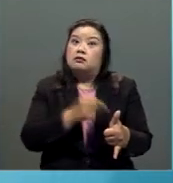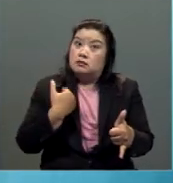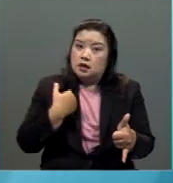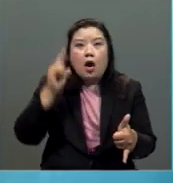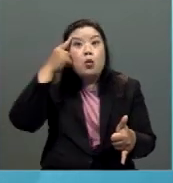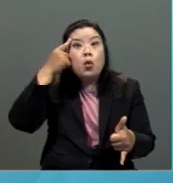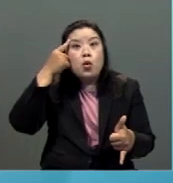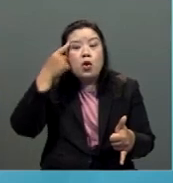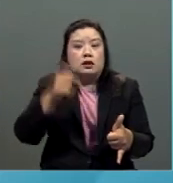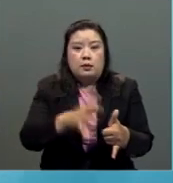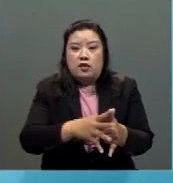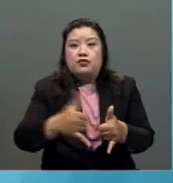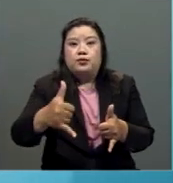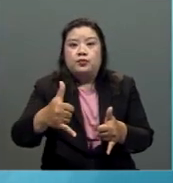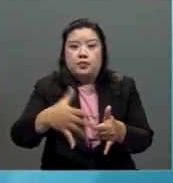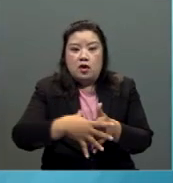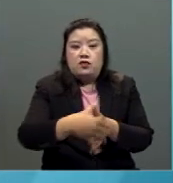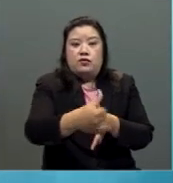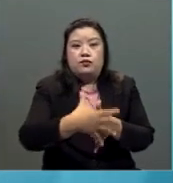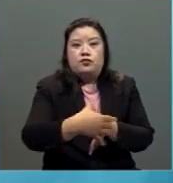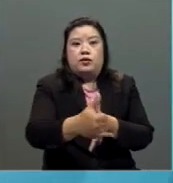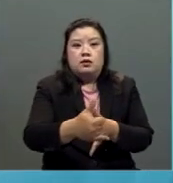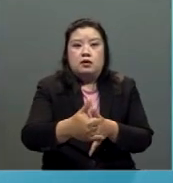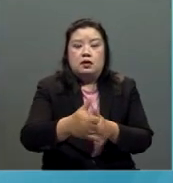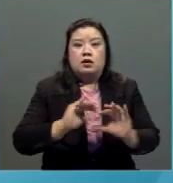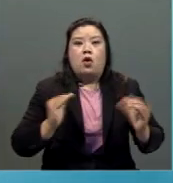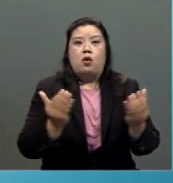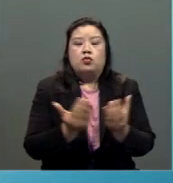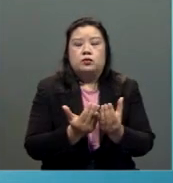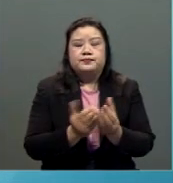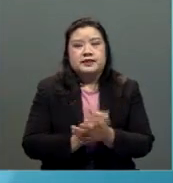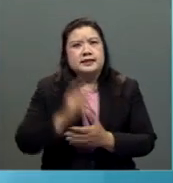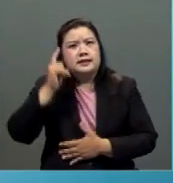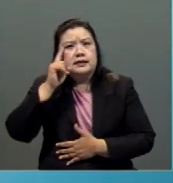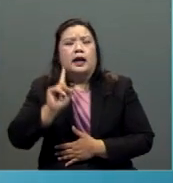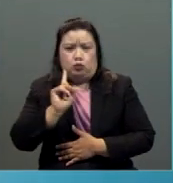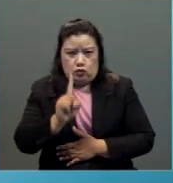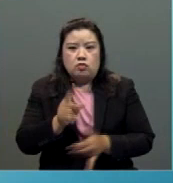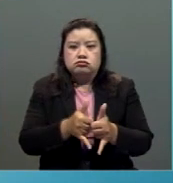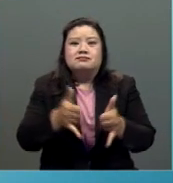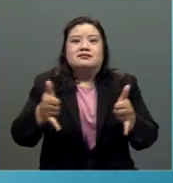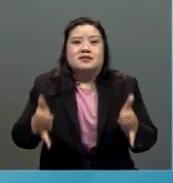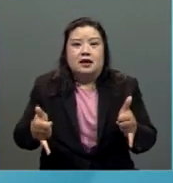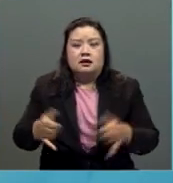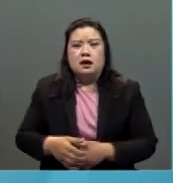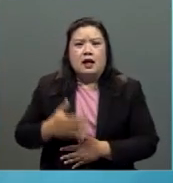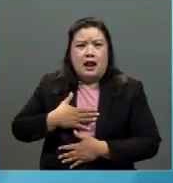ให้คนอื่นติดขึ้นมาในบ้านไอ้ตรงนี้แหละครับการมีระยะห่างกันไว้ก่อนหลายคนบอกว่าถึงแม้อยู่บ้าน